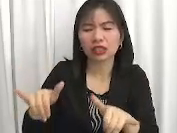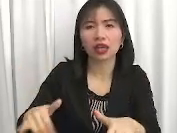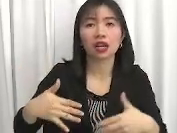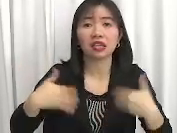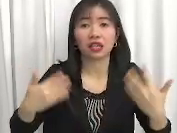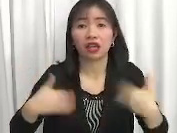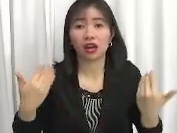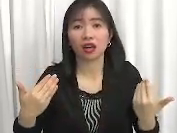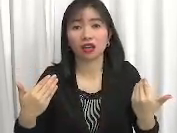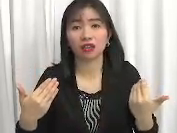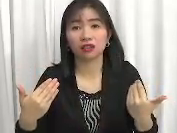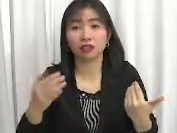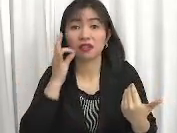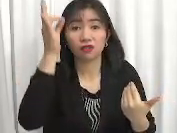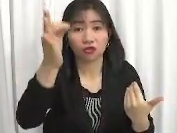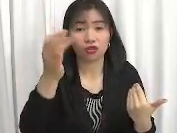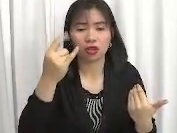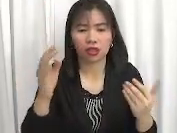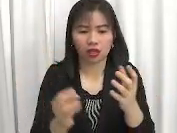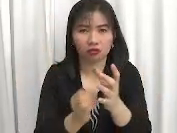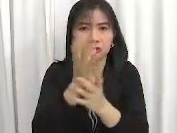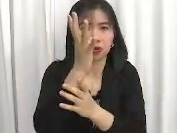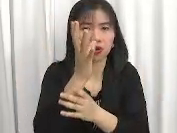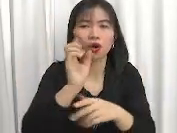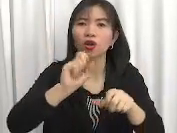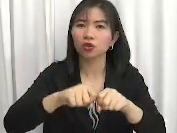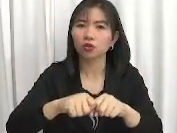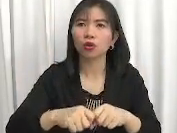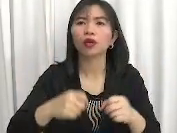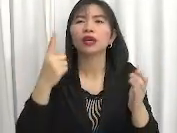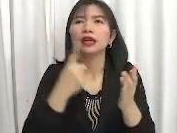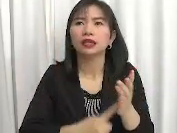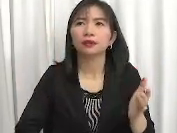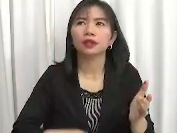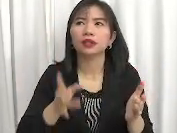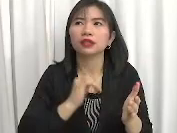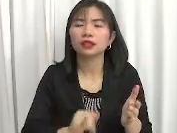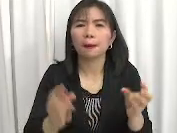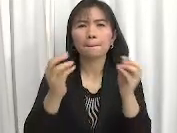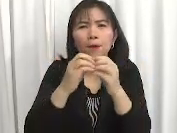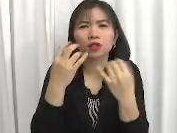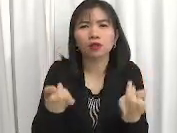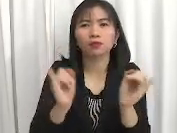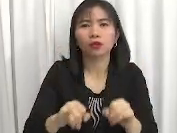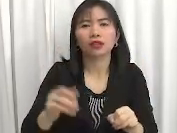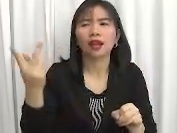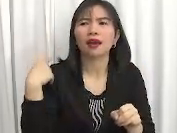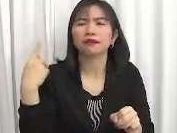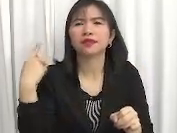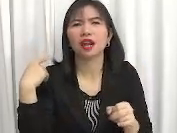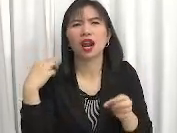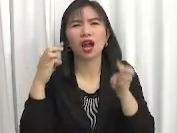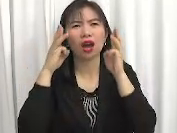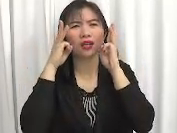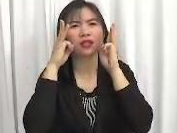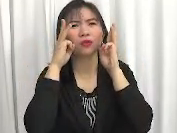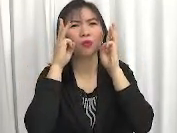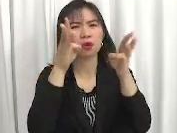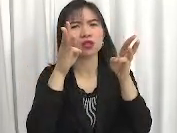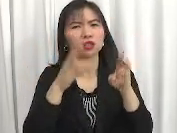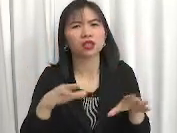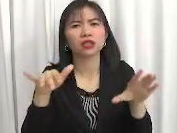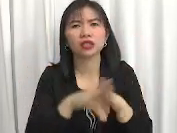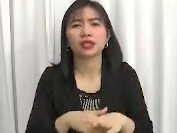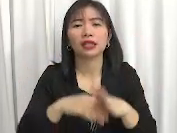At napakaganda na merong makita sa loob ng tahanan pa lamang na may kaayusan at